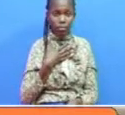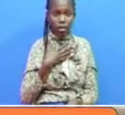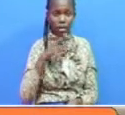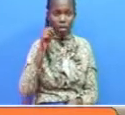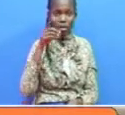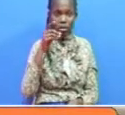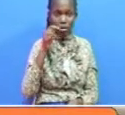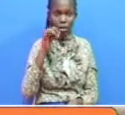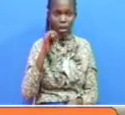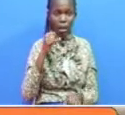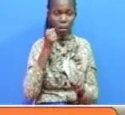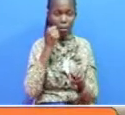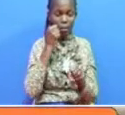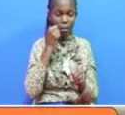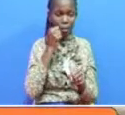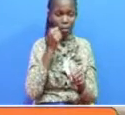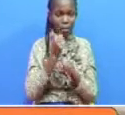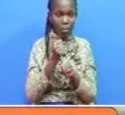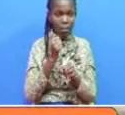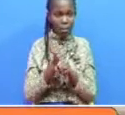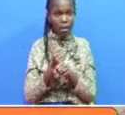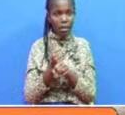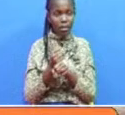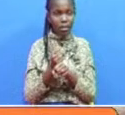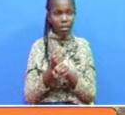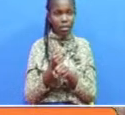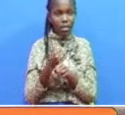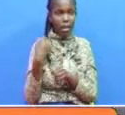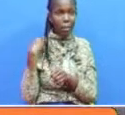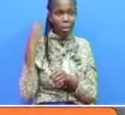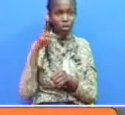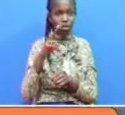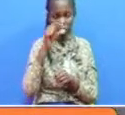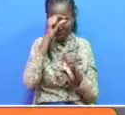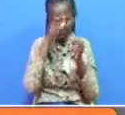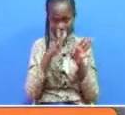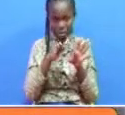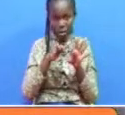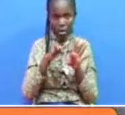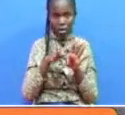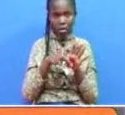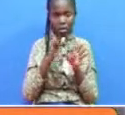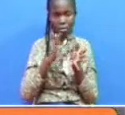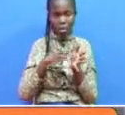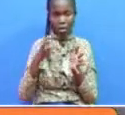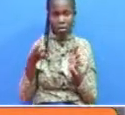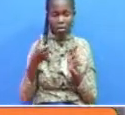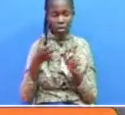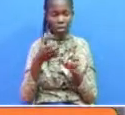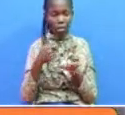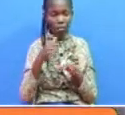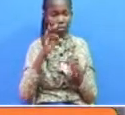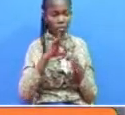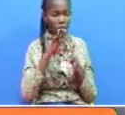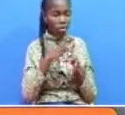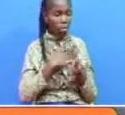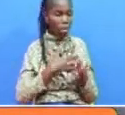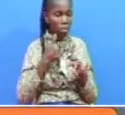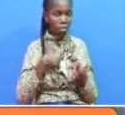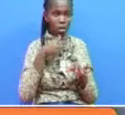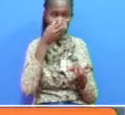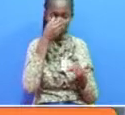Wavinya Ndeti the second governor of our great county and state. Nye kulela ya kwanidhio kuna, nga kunea